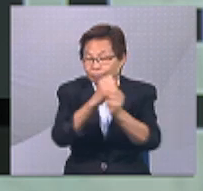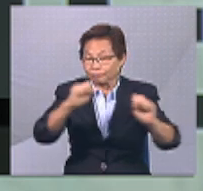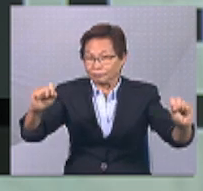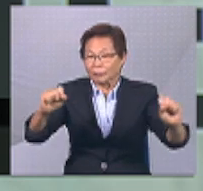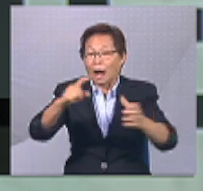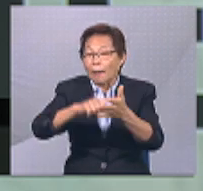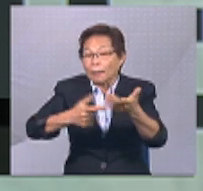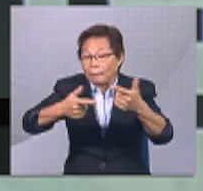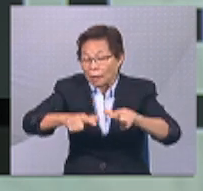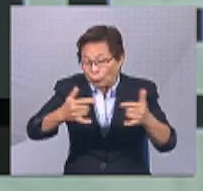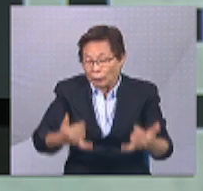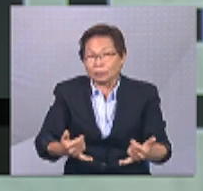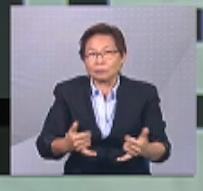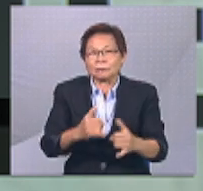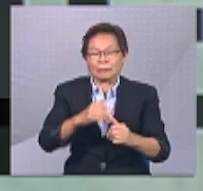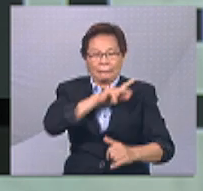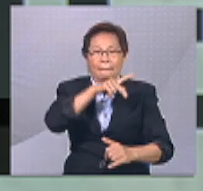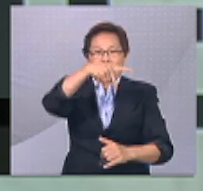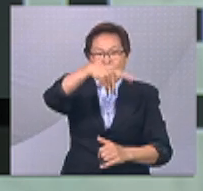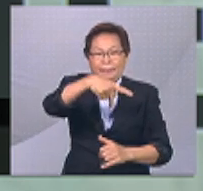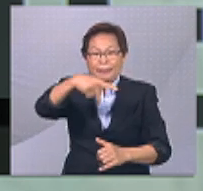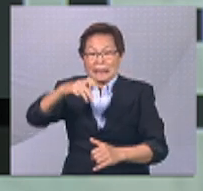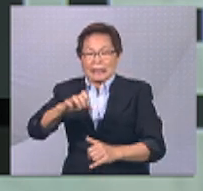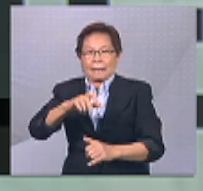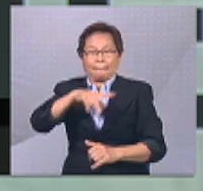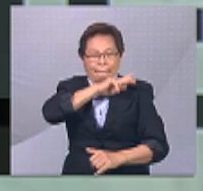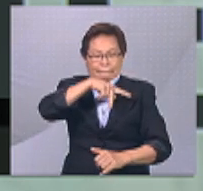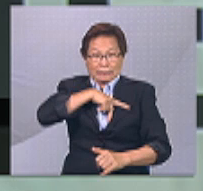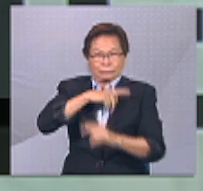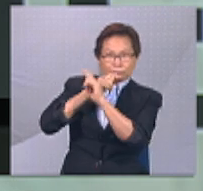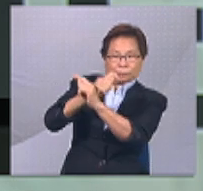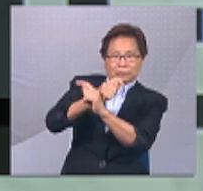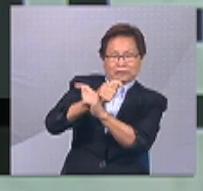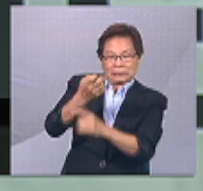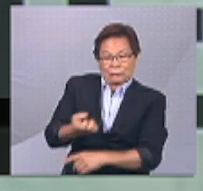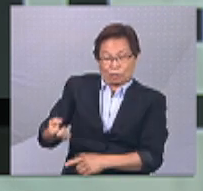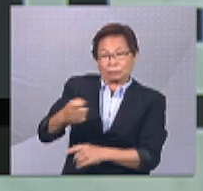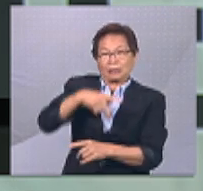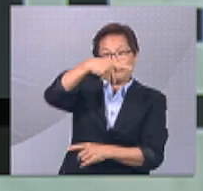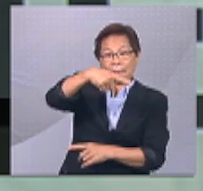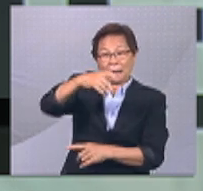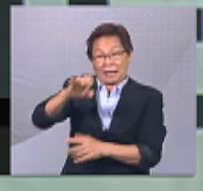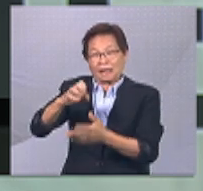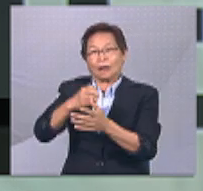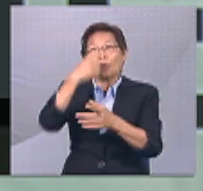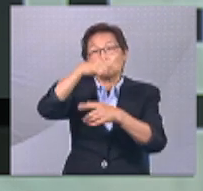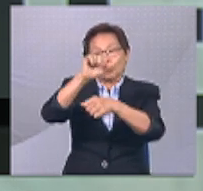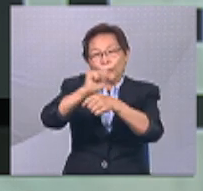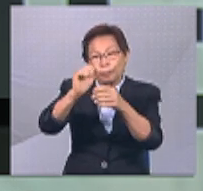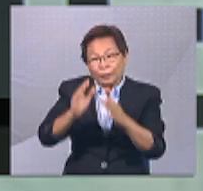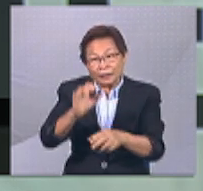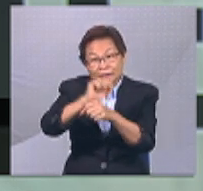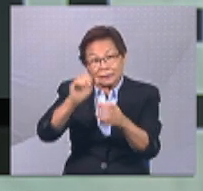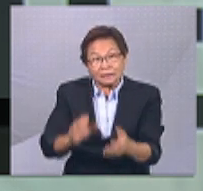terkini Personal Protective Equipment ataupun PPE bagi kegunaan petugas kesihatan dalam